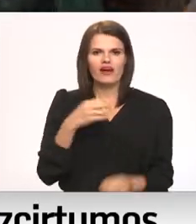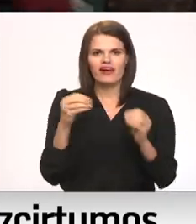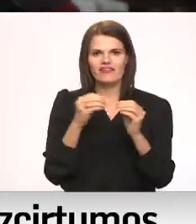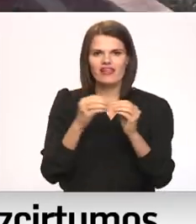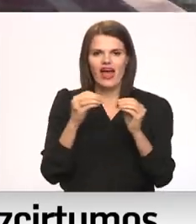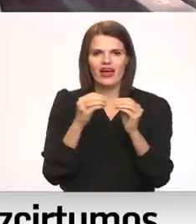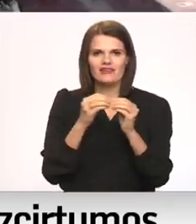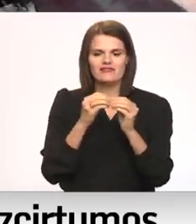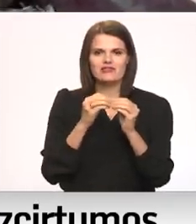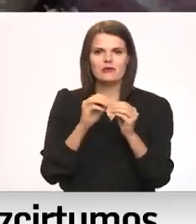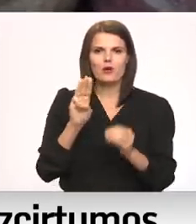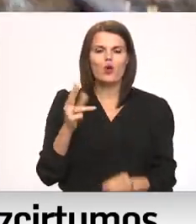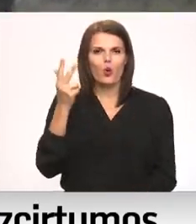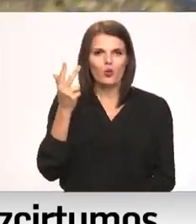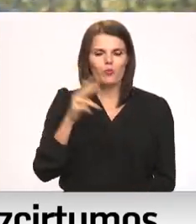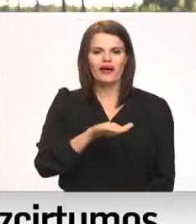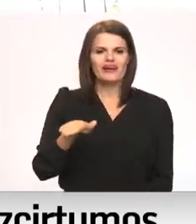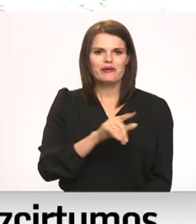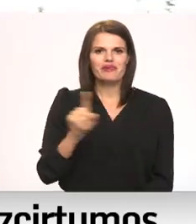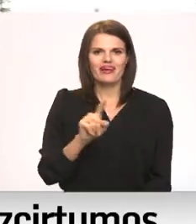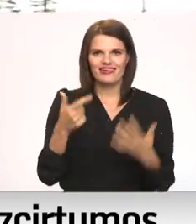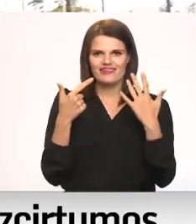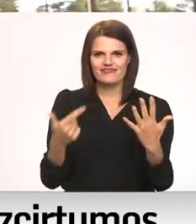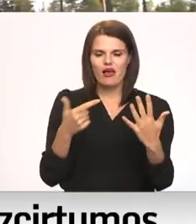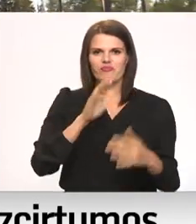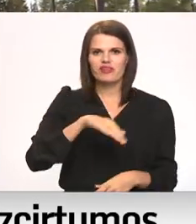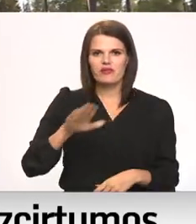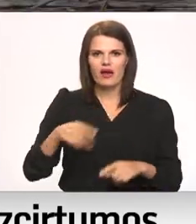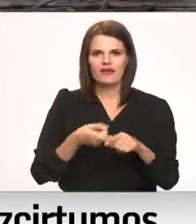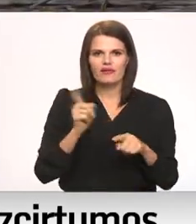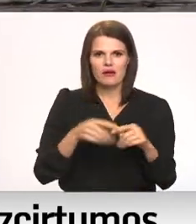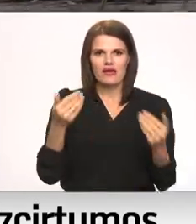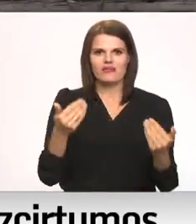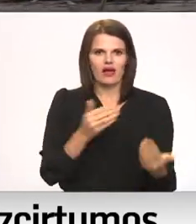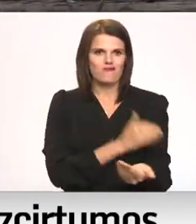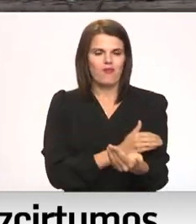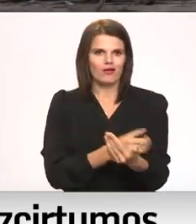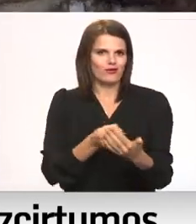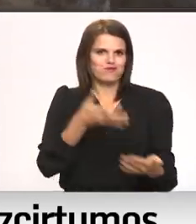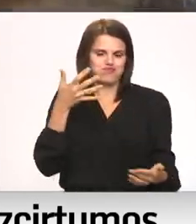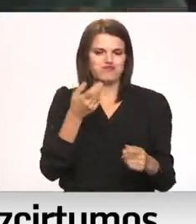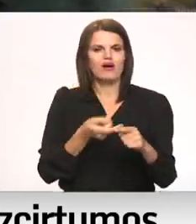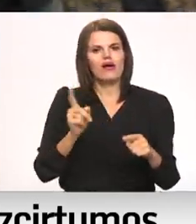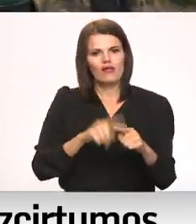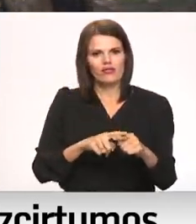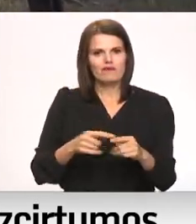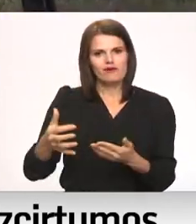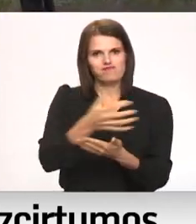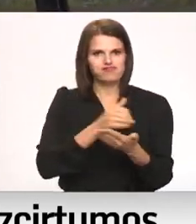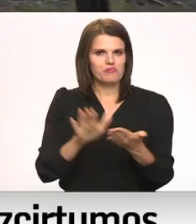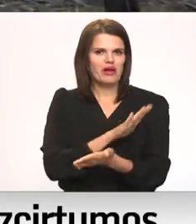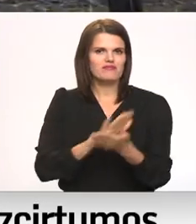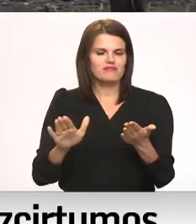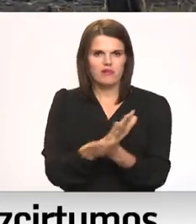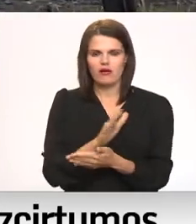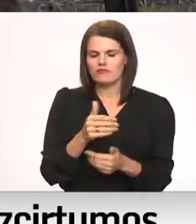kubi malkas. Ģimenē aug 7 bērni, tāpēc pie pašreizējām malkas cenām iespēja kurināmo visai ziemai vākt bez maksas